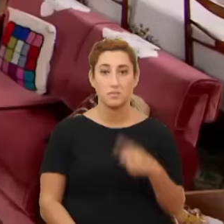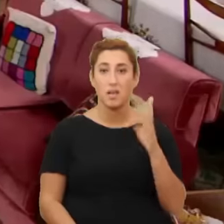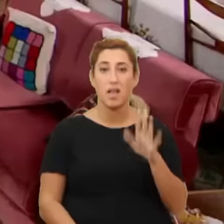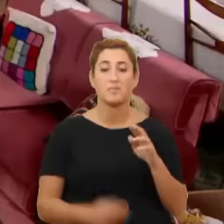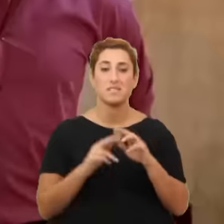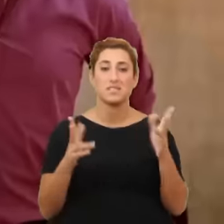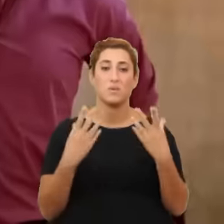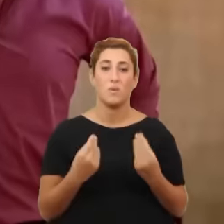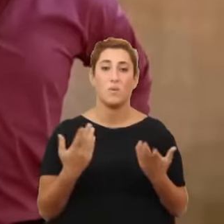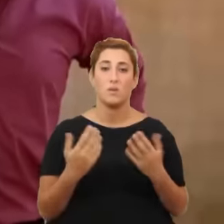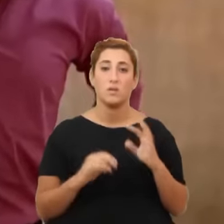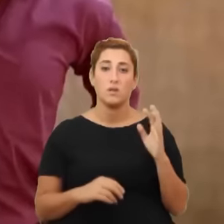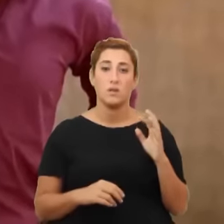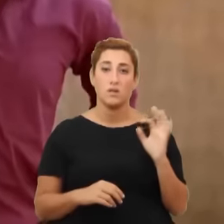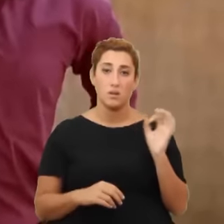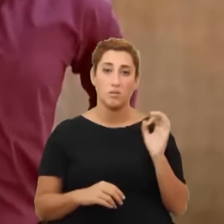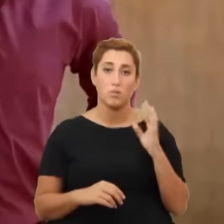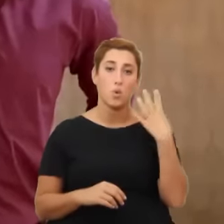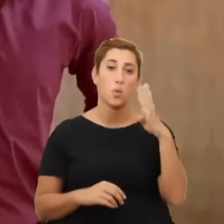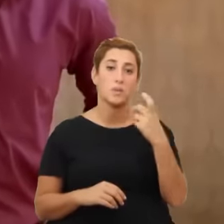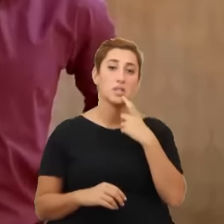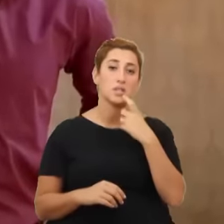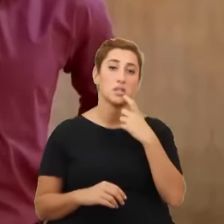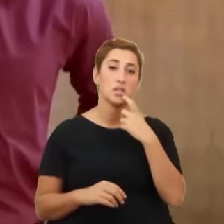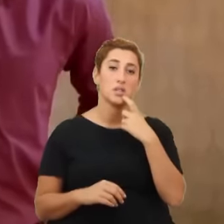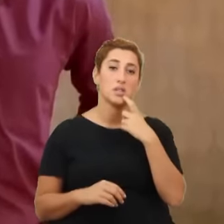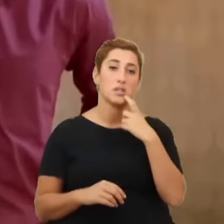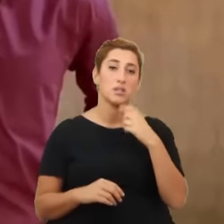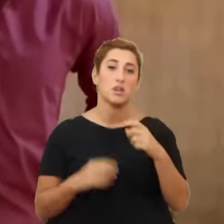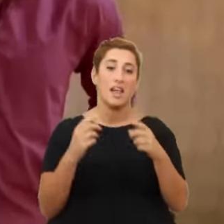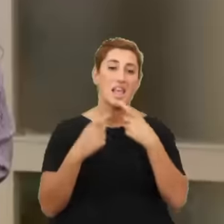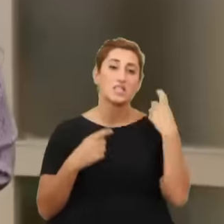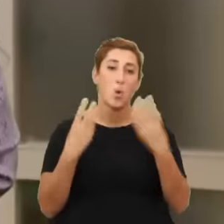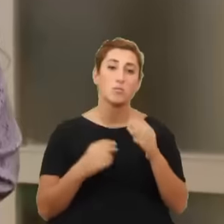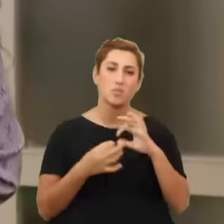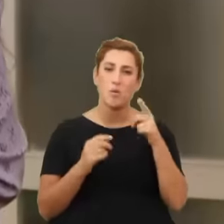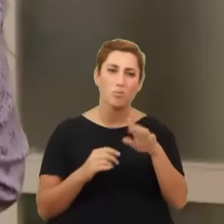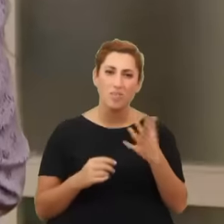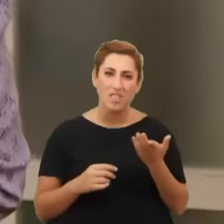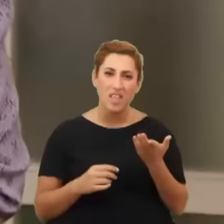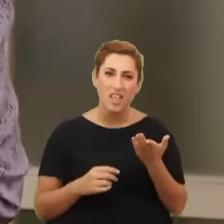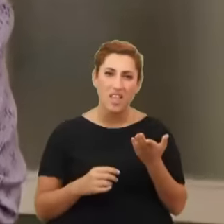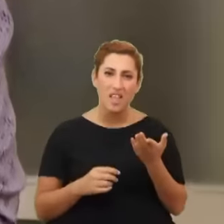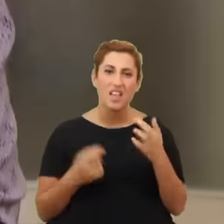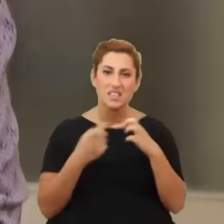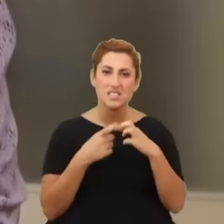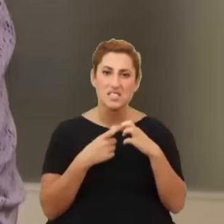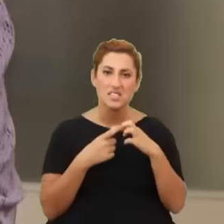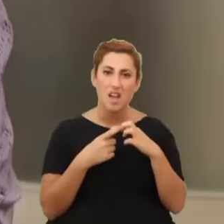hep ya. Tabii 4000 yıllık kase. Eskimiş demek ki. Bu ne ya?